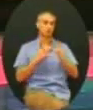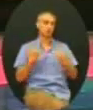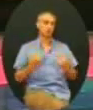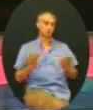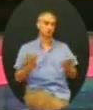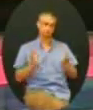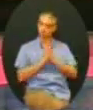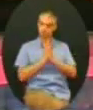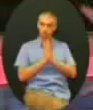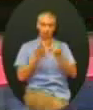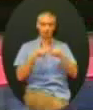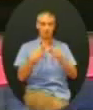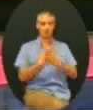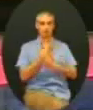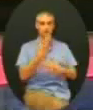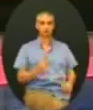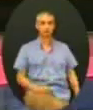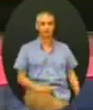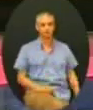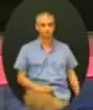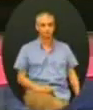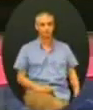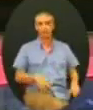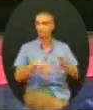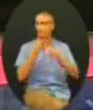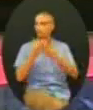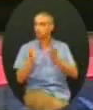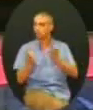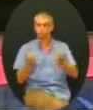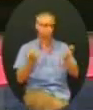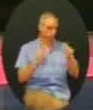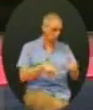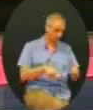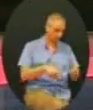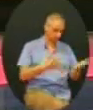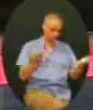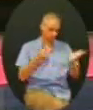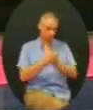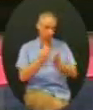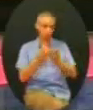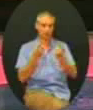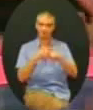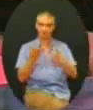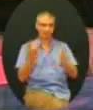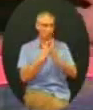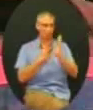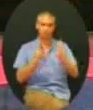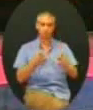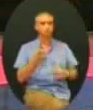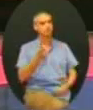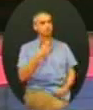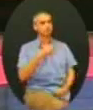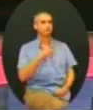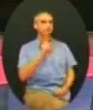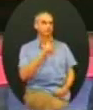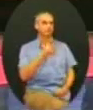ובבקשה שהוועידה החדשה תחליט, פריימריז פתוחים, פריימריז סגורים, להמשיך בחוקים הקיימים. אבי אוב, אני